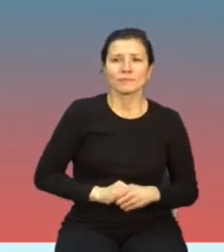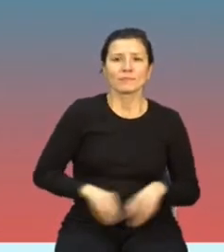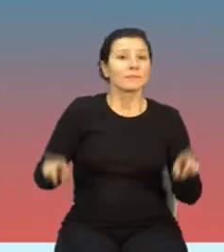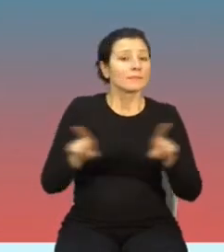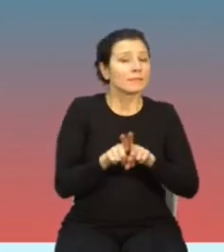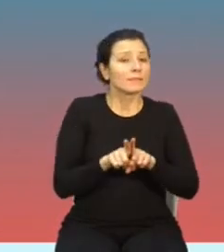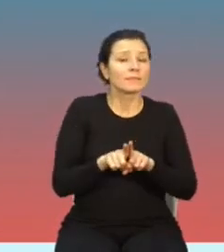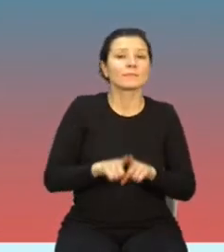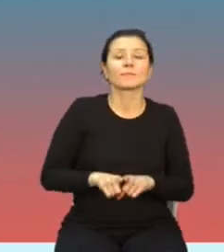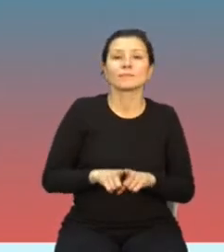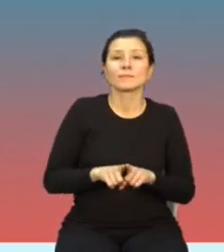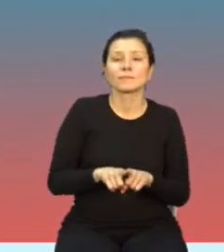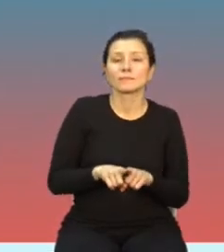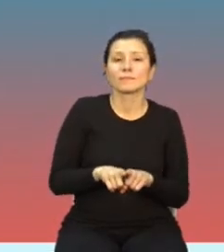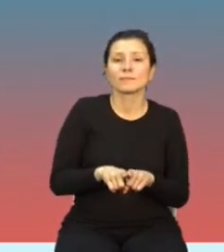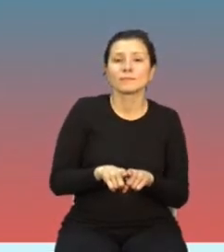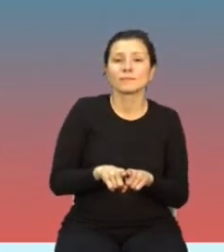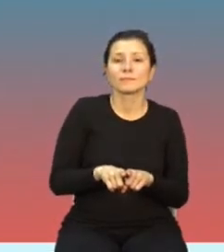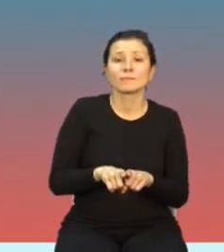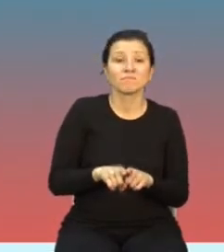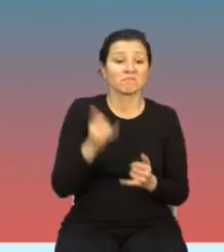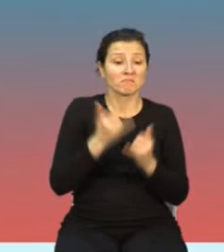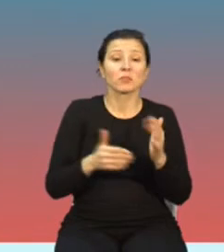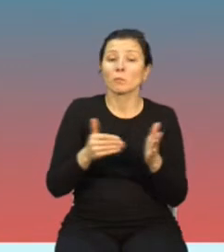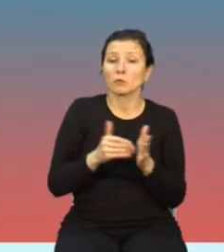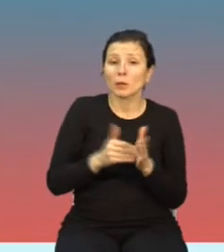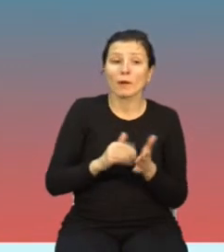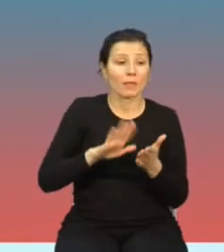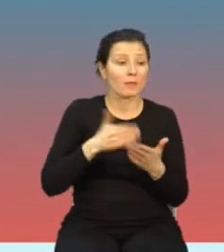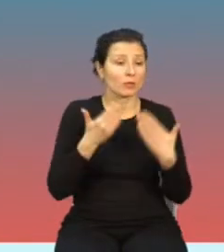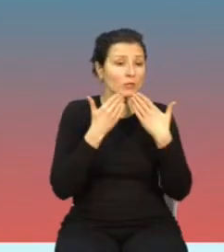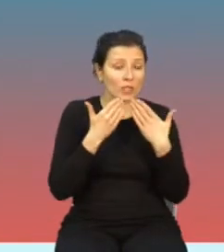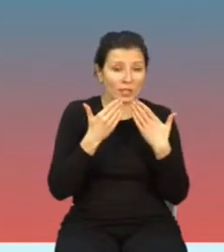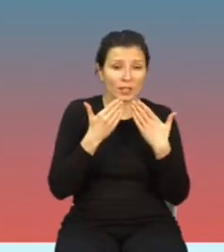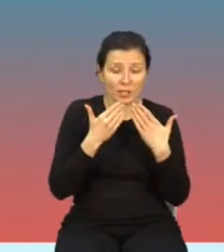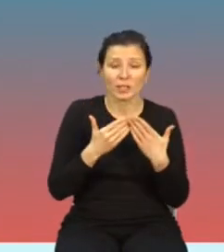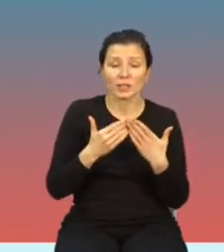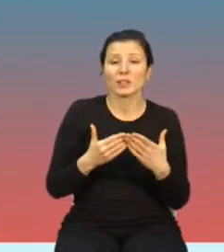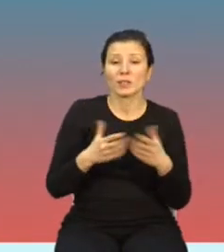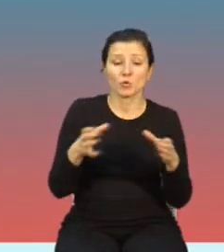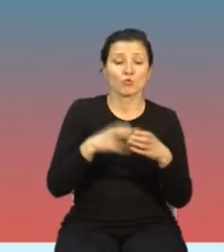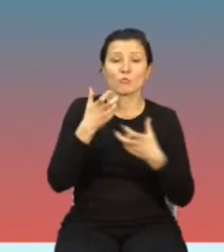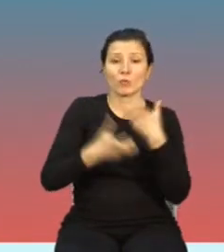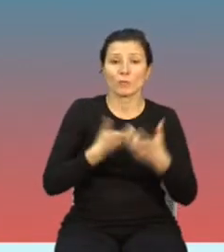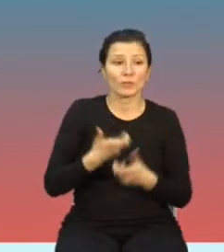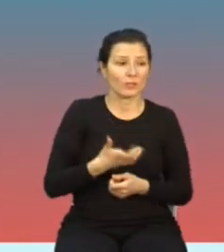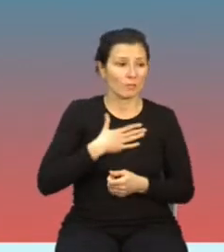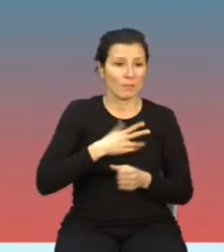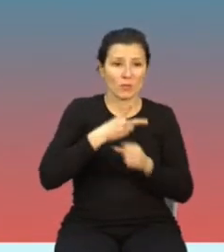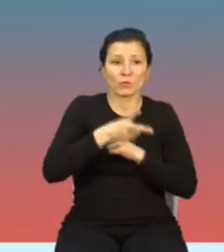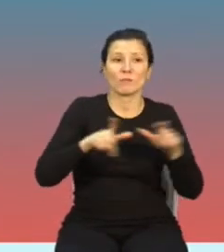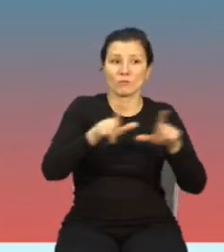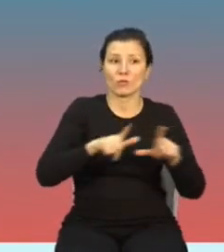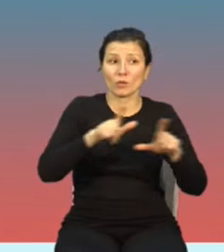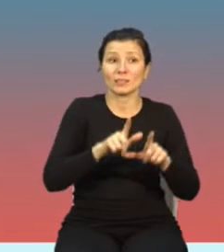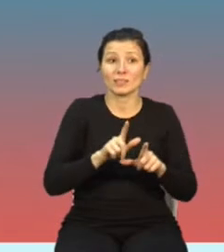też wtedy, gdy to jest potrzebne, na przykład dzięki pracy w ramach tej grupy roboczej uzyskujemy dostęp do pewnych lokalizacji, w których